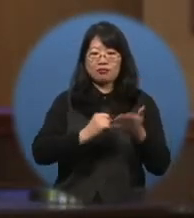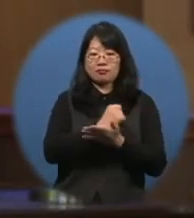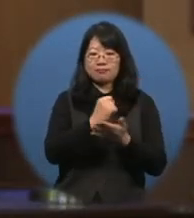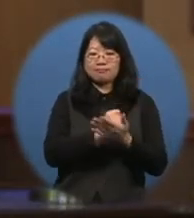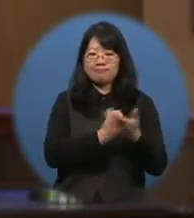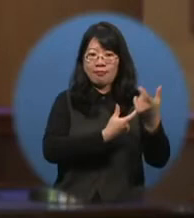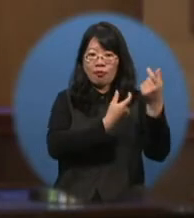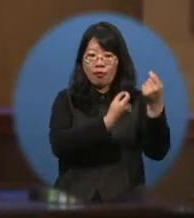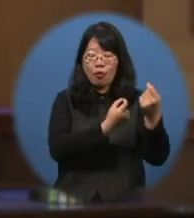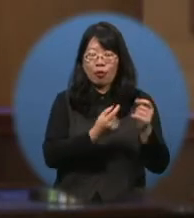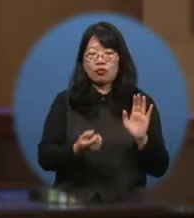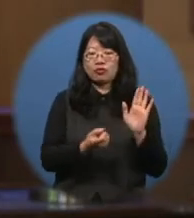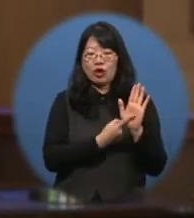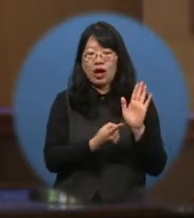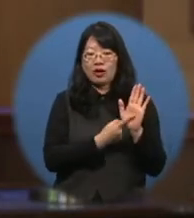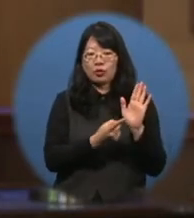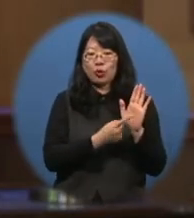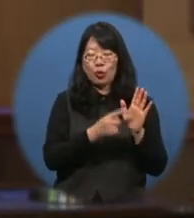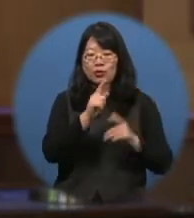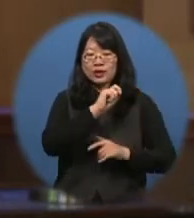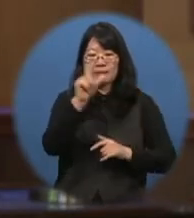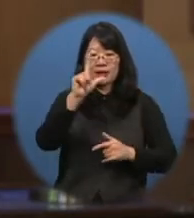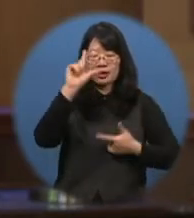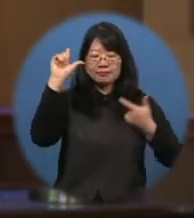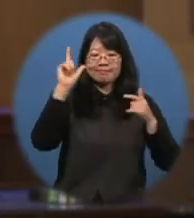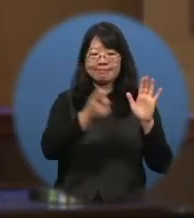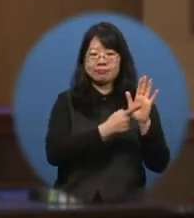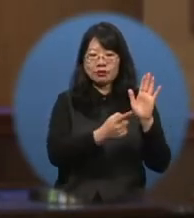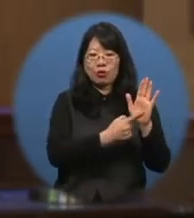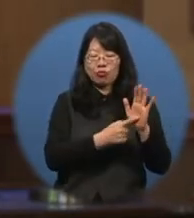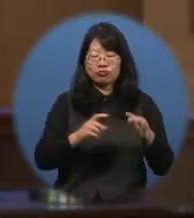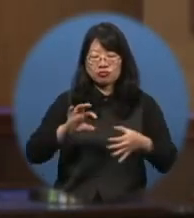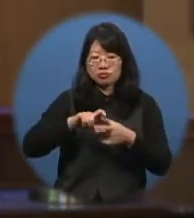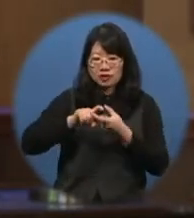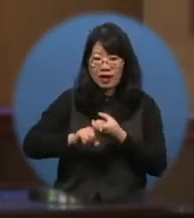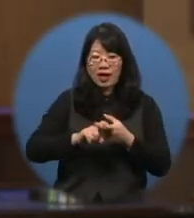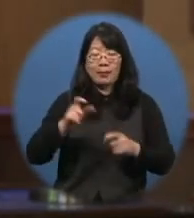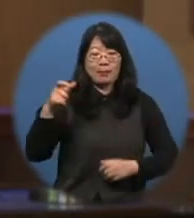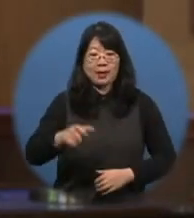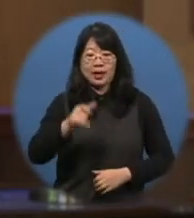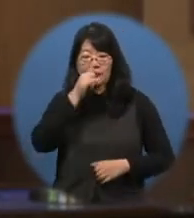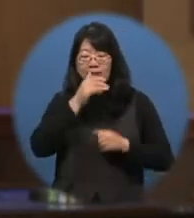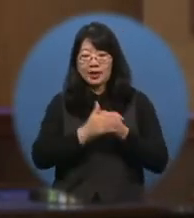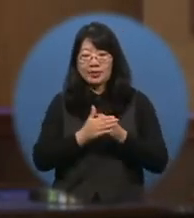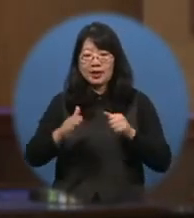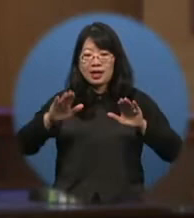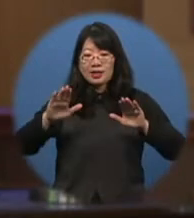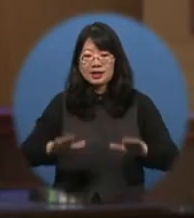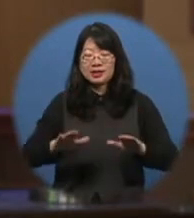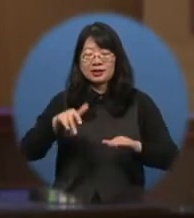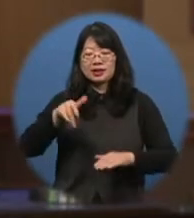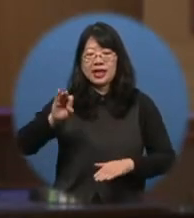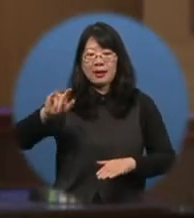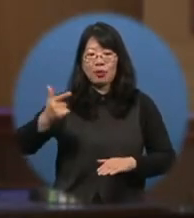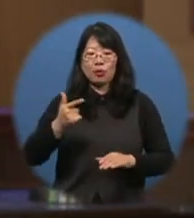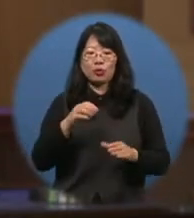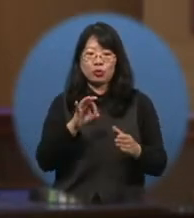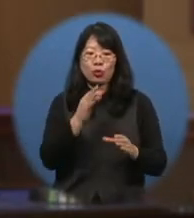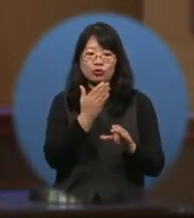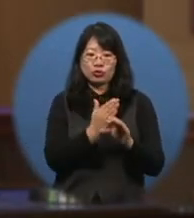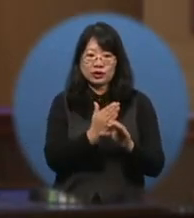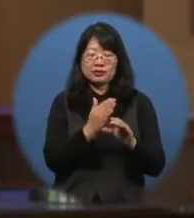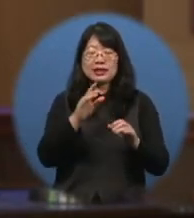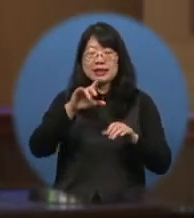광고와 뗄래야 뗄 수 없는 그런 세상에 살고 있는데요. 이 자본주의 시대, 우린 광고를 어떤 눈으로 어떻게